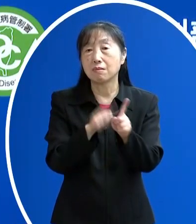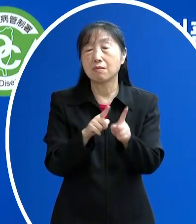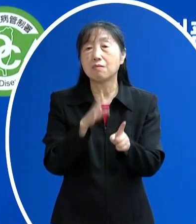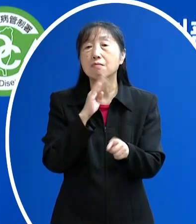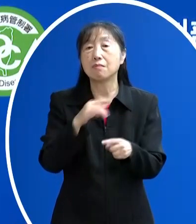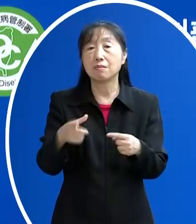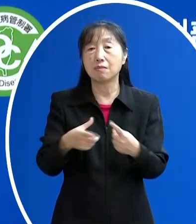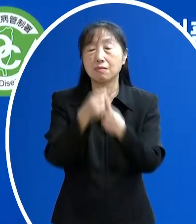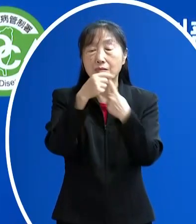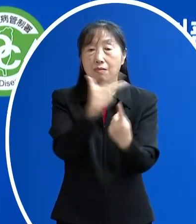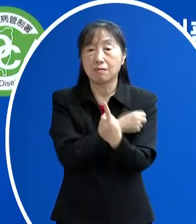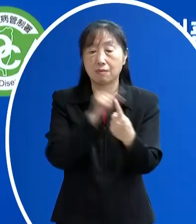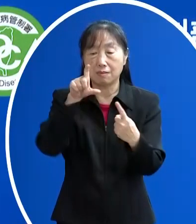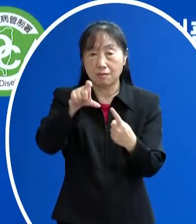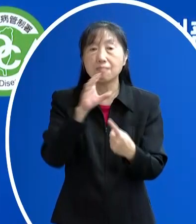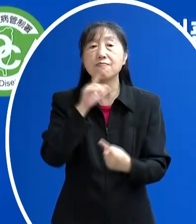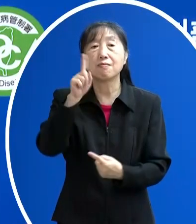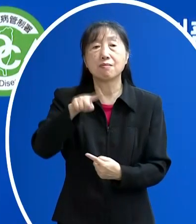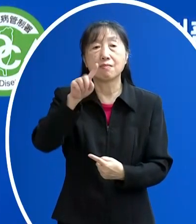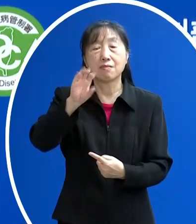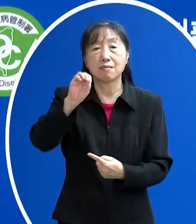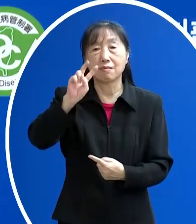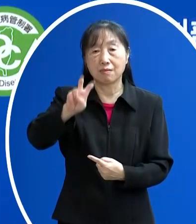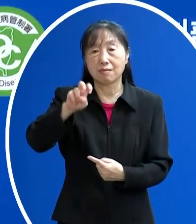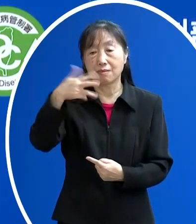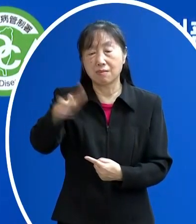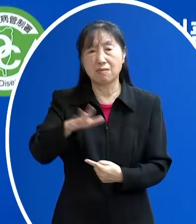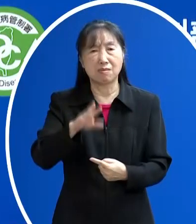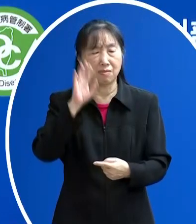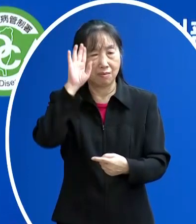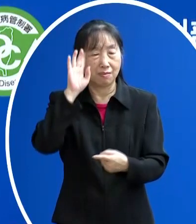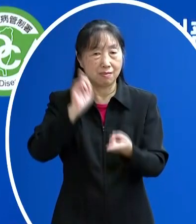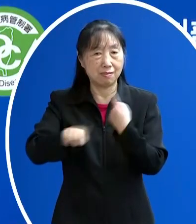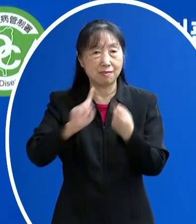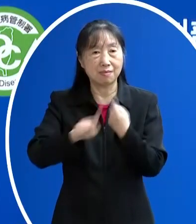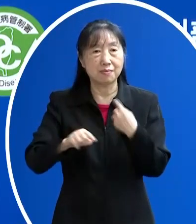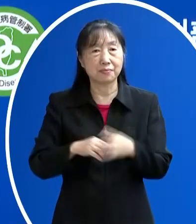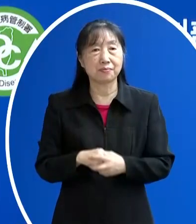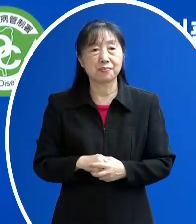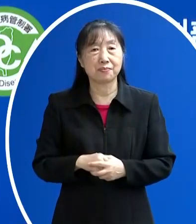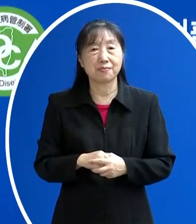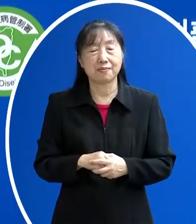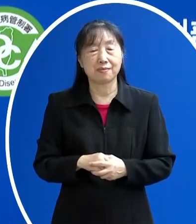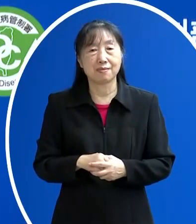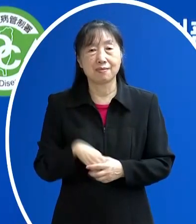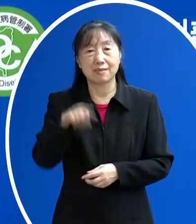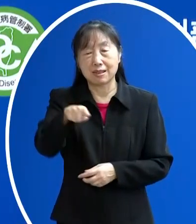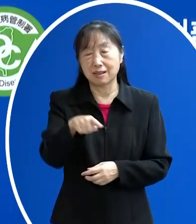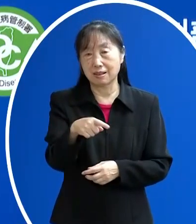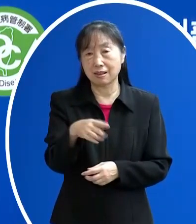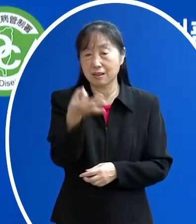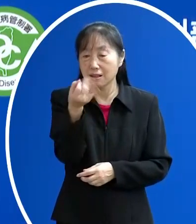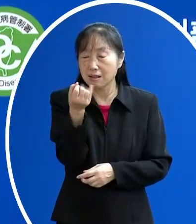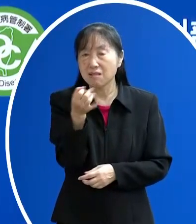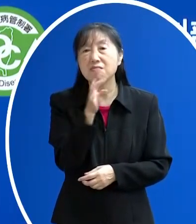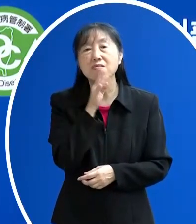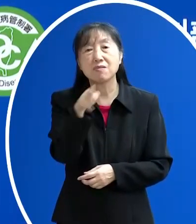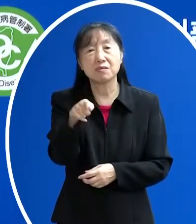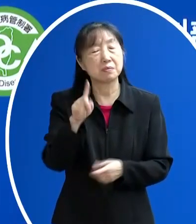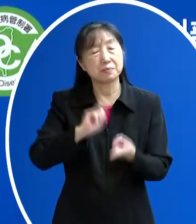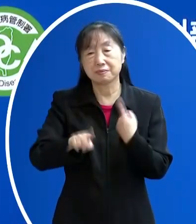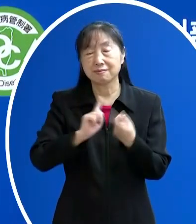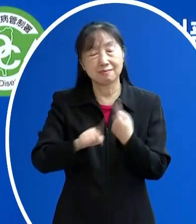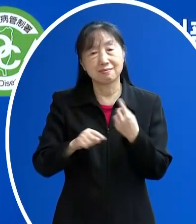价1028元，我想这个完全是错误的推算。那这个数字我觉得，